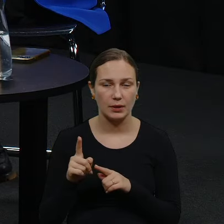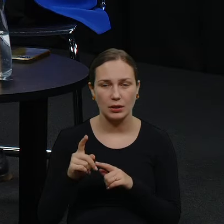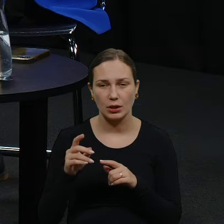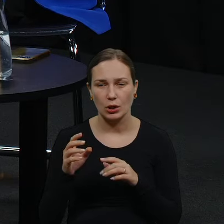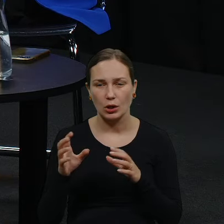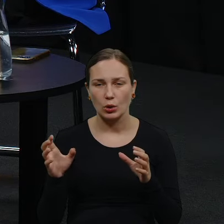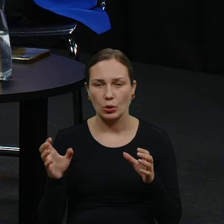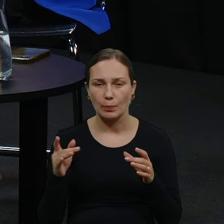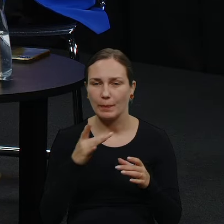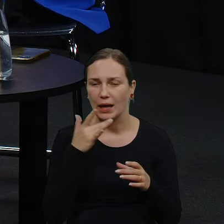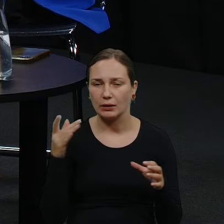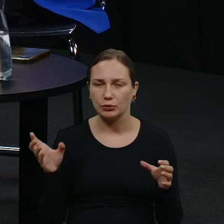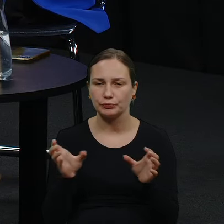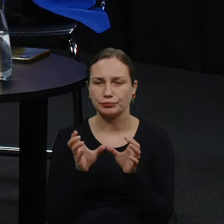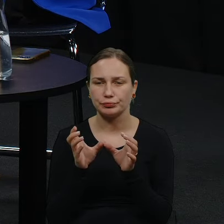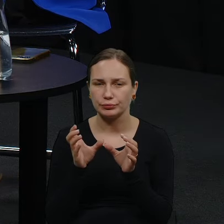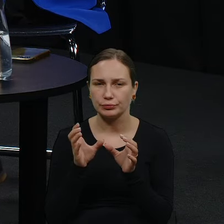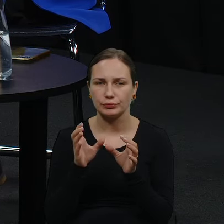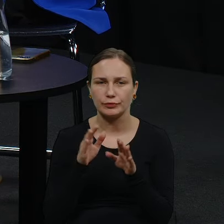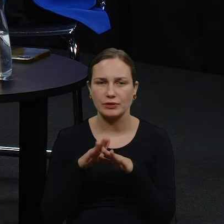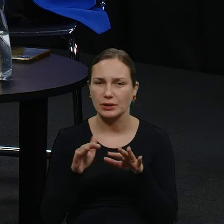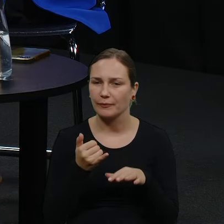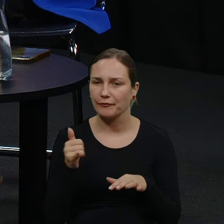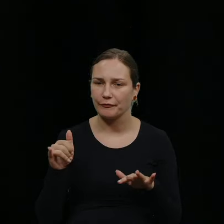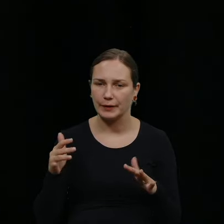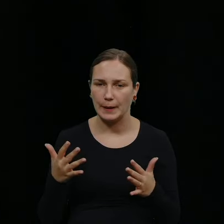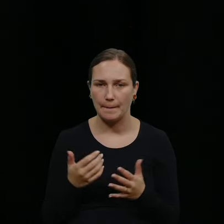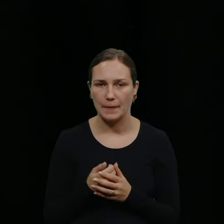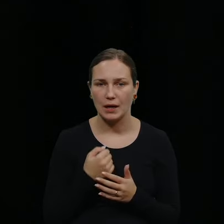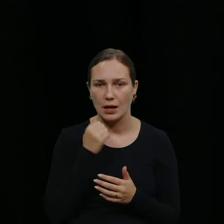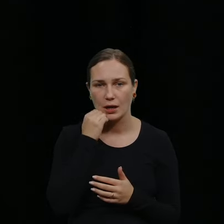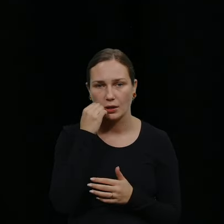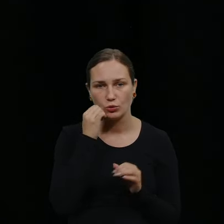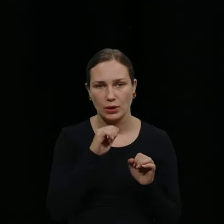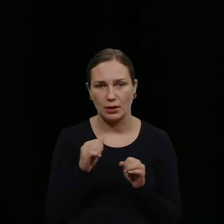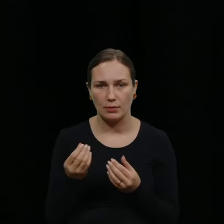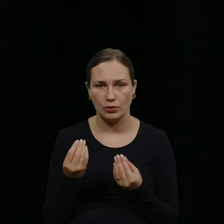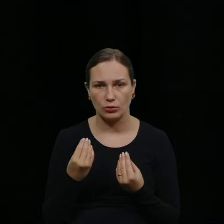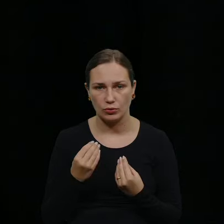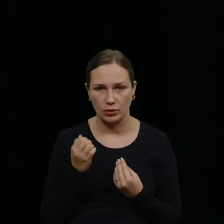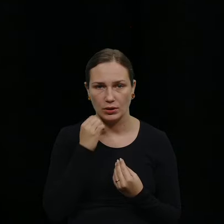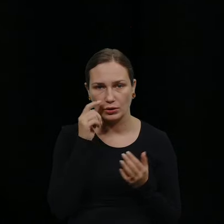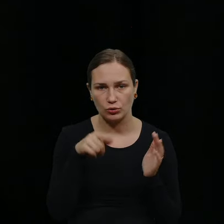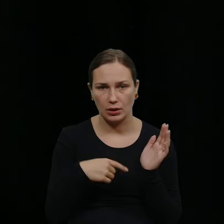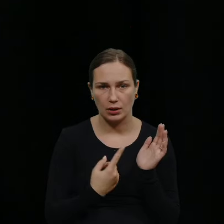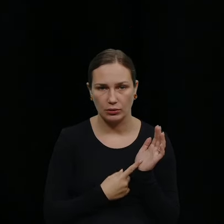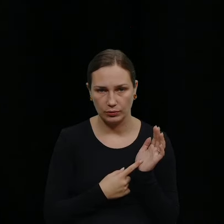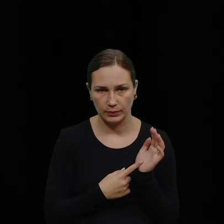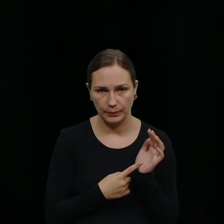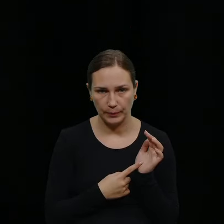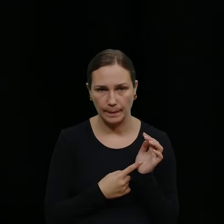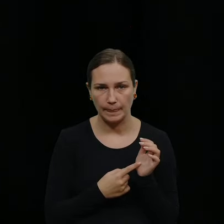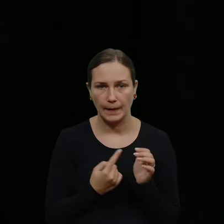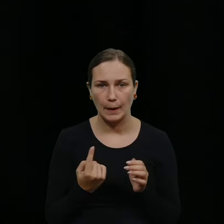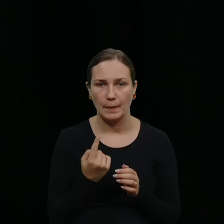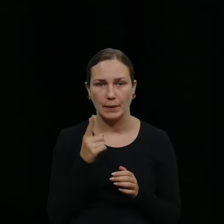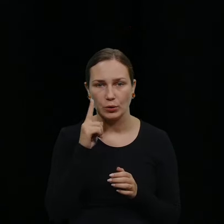besiformuojančios koalicijos ir panašiai. Ačiū labai už galimybę, ačiū už klausimą. Pirmiausia, aš